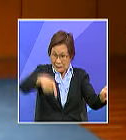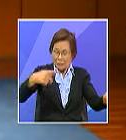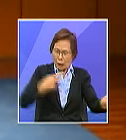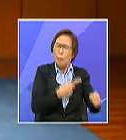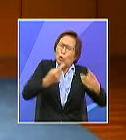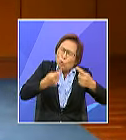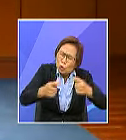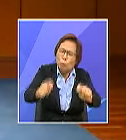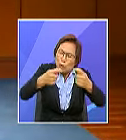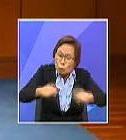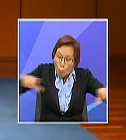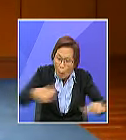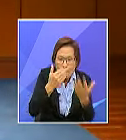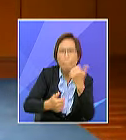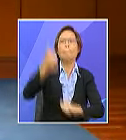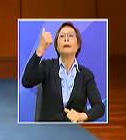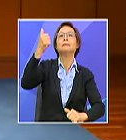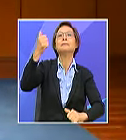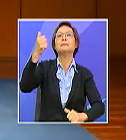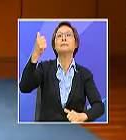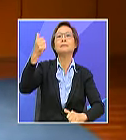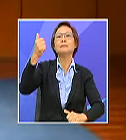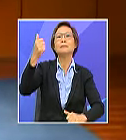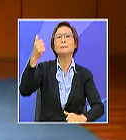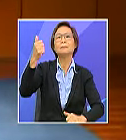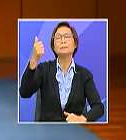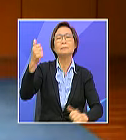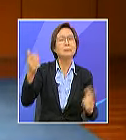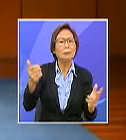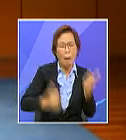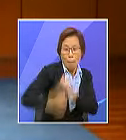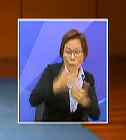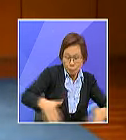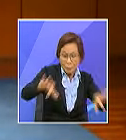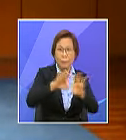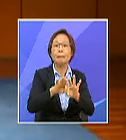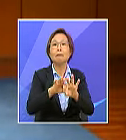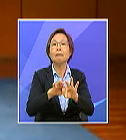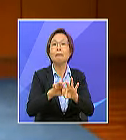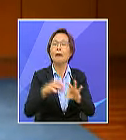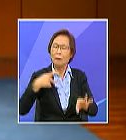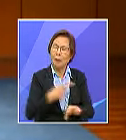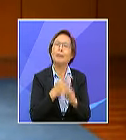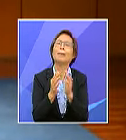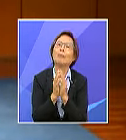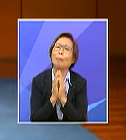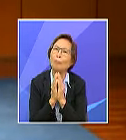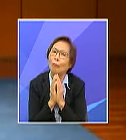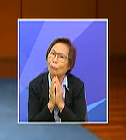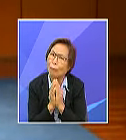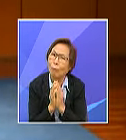telah Cuba untuk melaksanakannya terbaik hai papa yang penting kami mohon